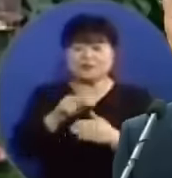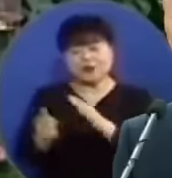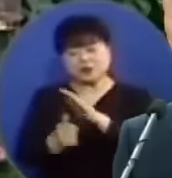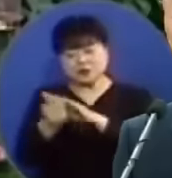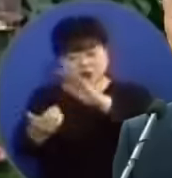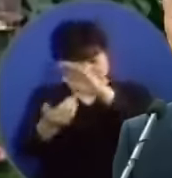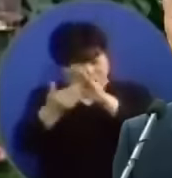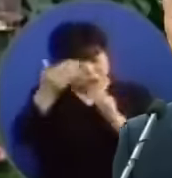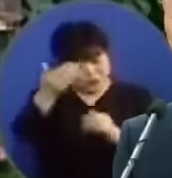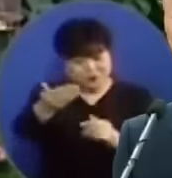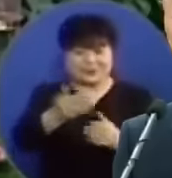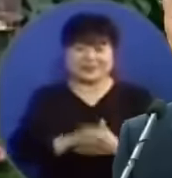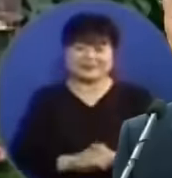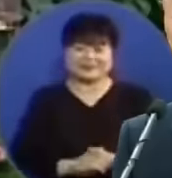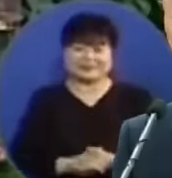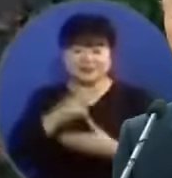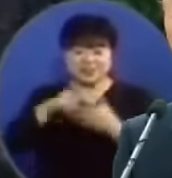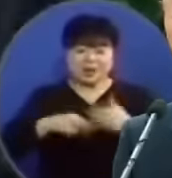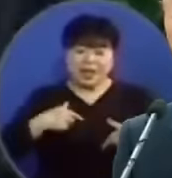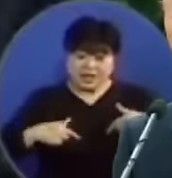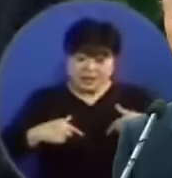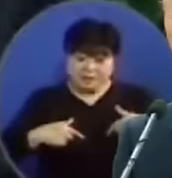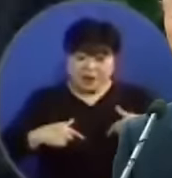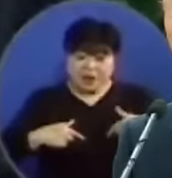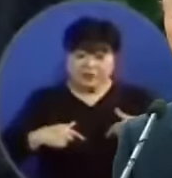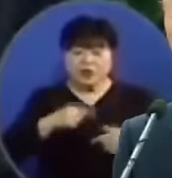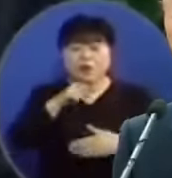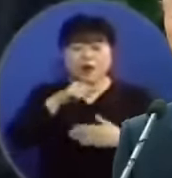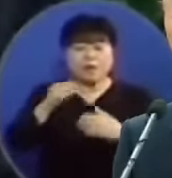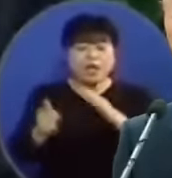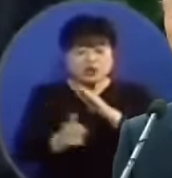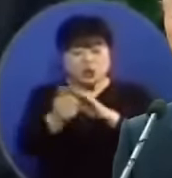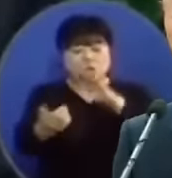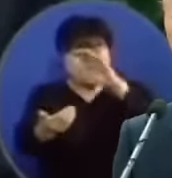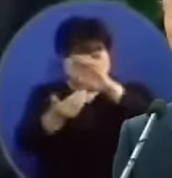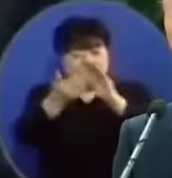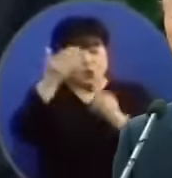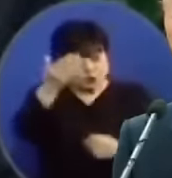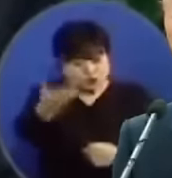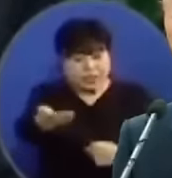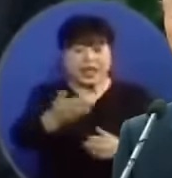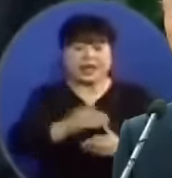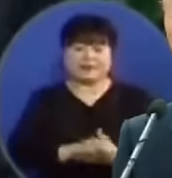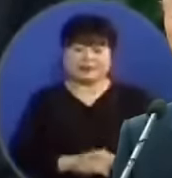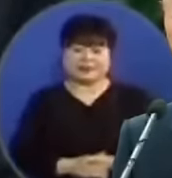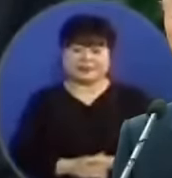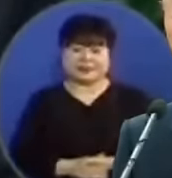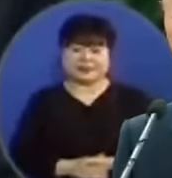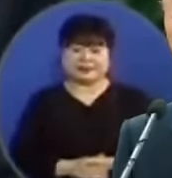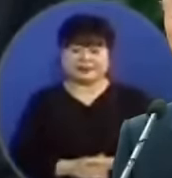소원을 이루어 주시는 것입니다. 야훼를 기뻐하라, 그리하면 제가 너 마음의 소원을 이루어 주시겠다고 말씀한 것입니다.